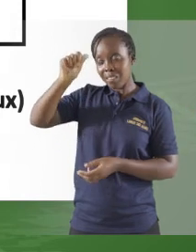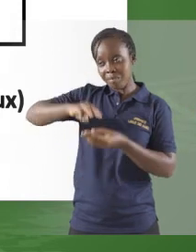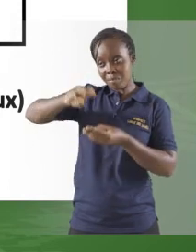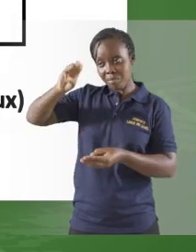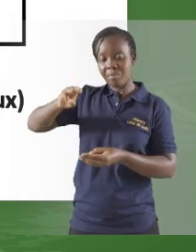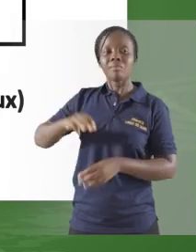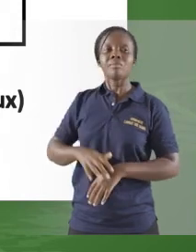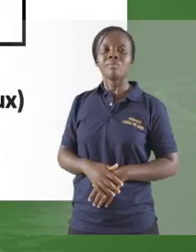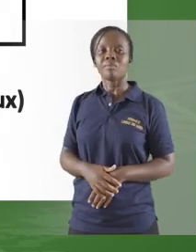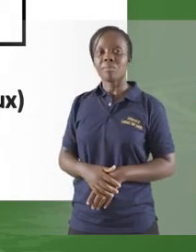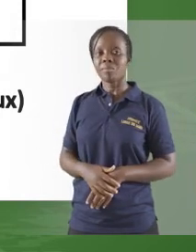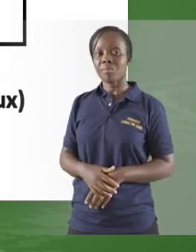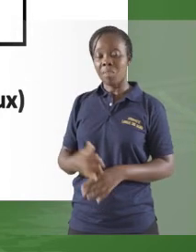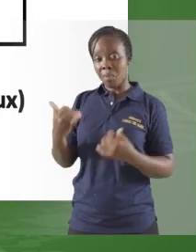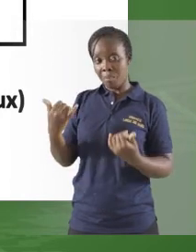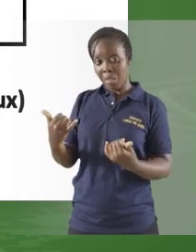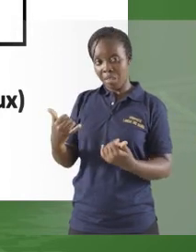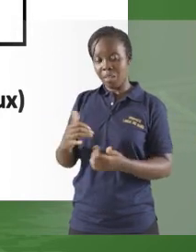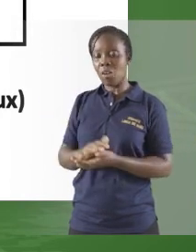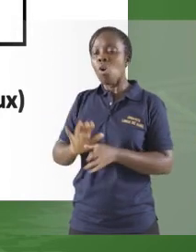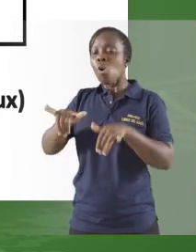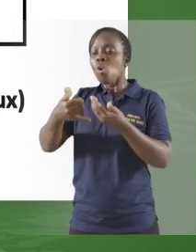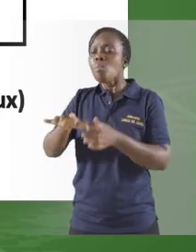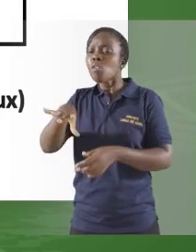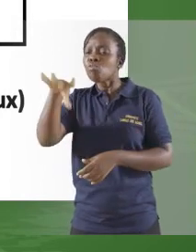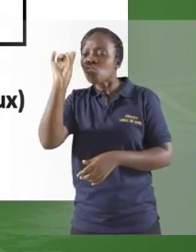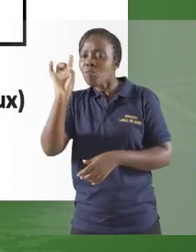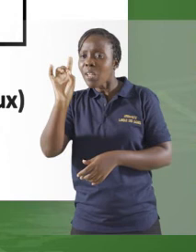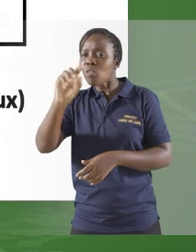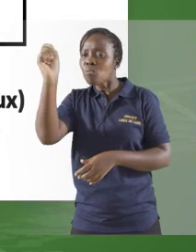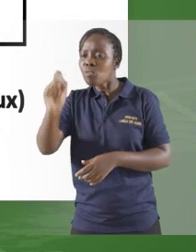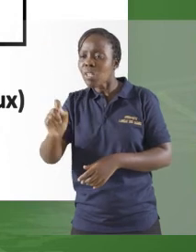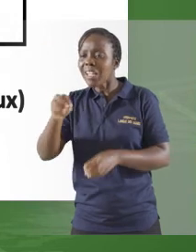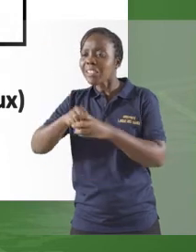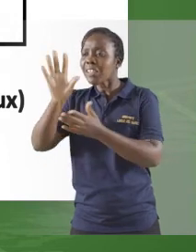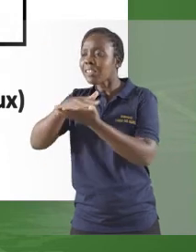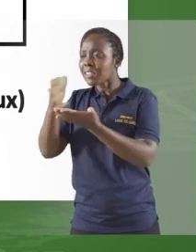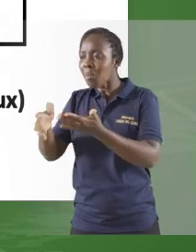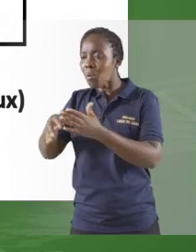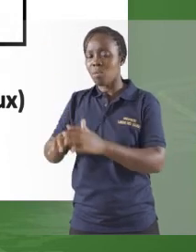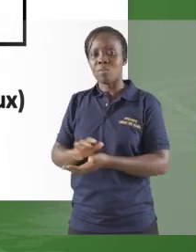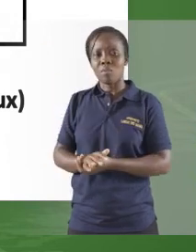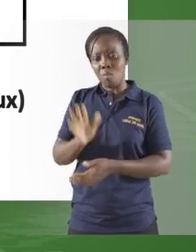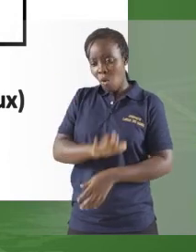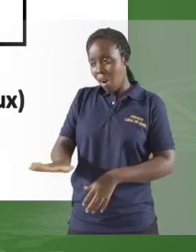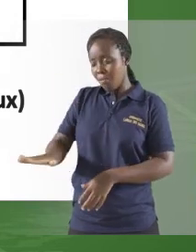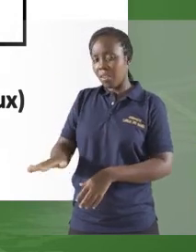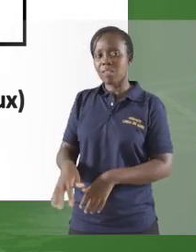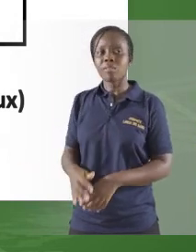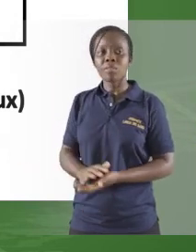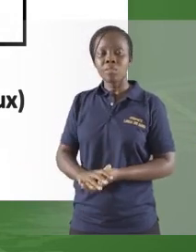femme. Alors, comment retrouver la proportion dans le tableau? Vous allez multiplier